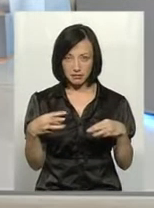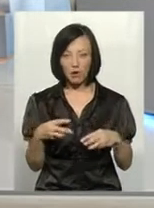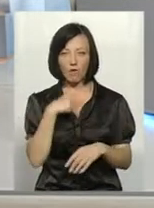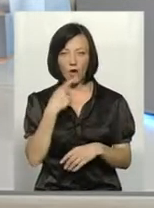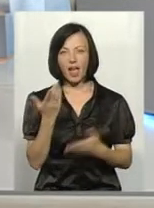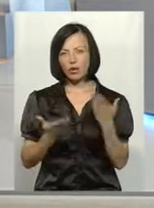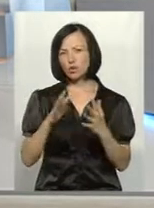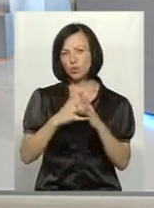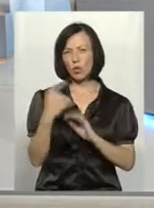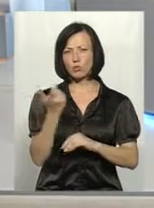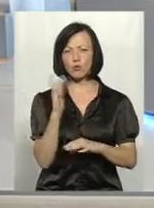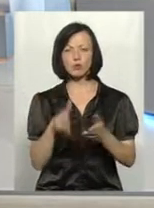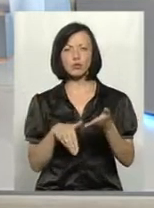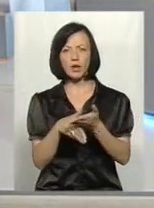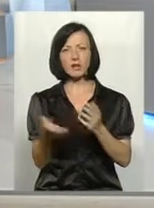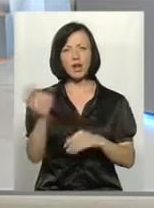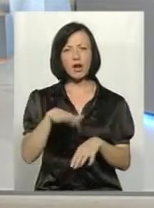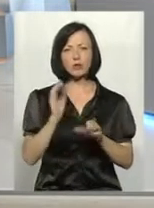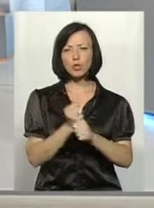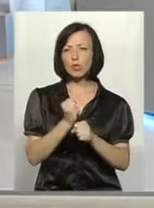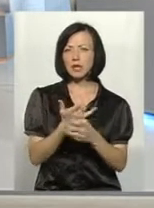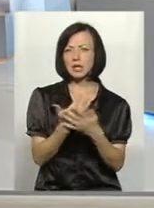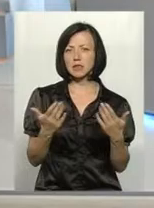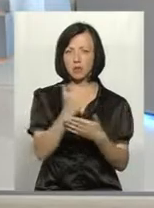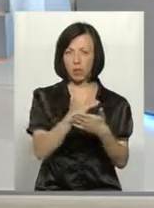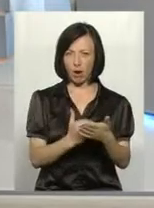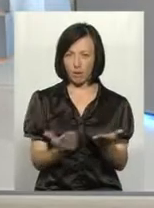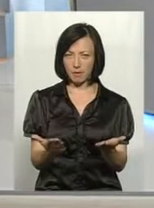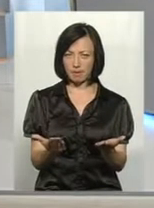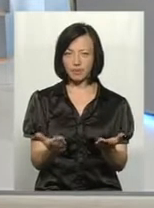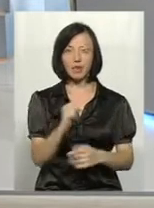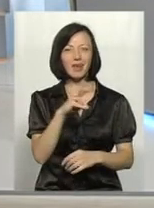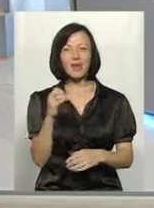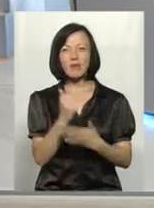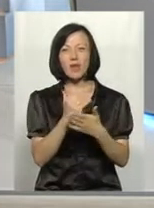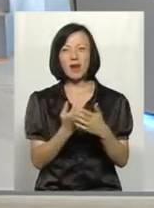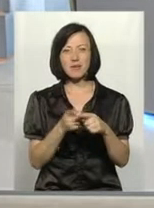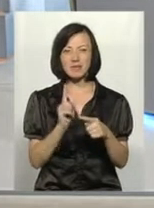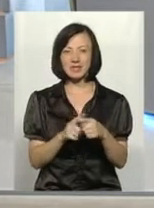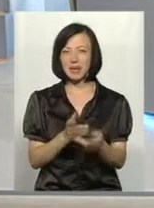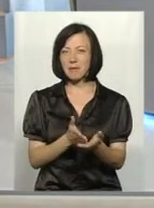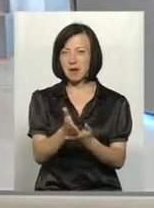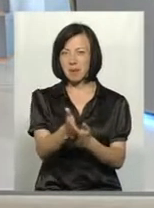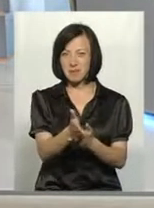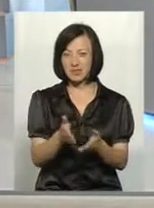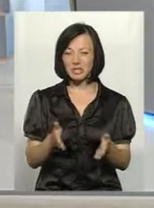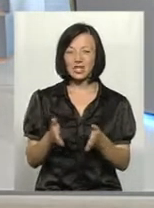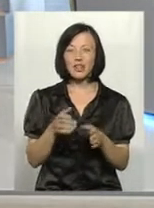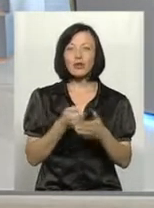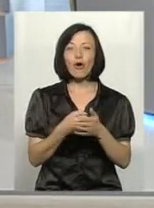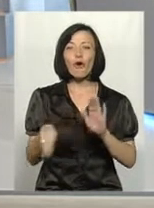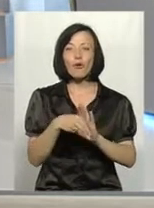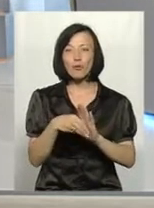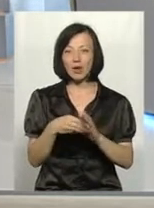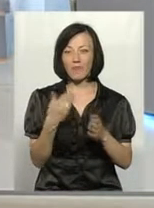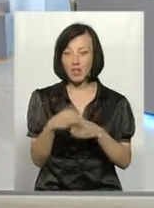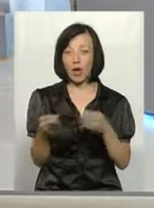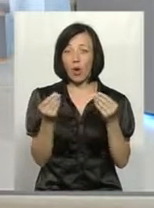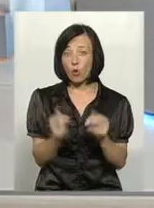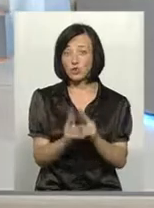сільському господарству будемо допомагати, то давайте ми будемо робити різні програми. Але програми – це прямий шлях до корупції. Тому що програма – це виділення